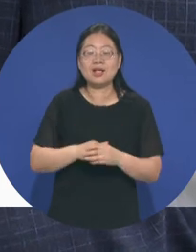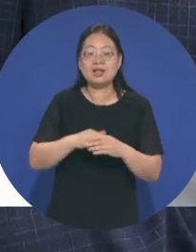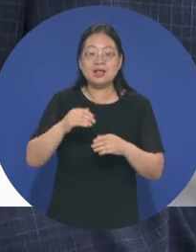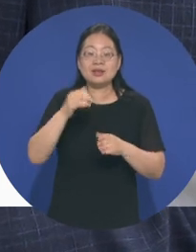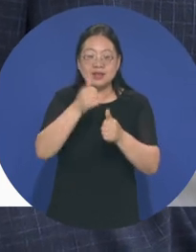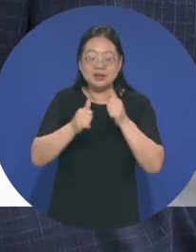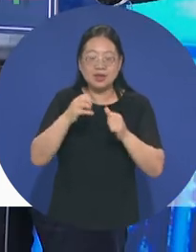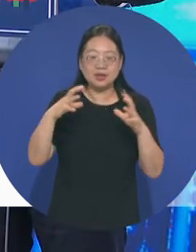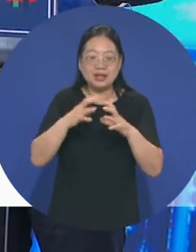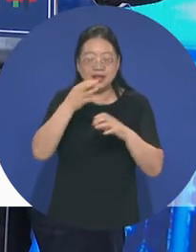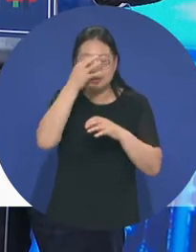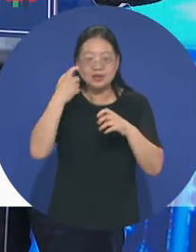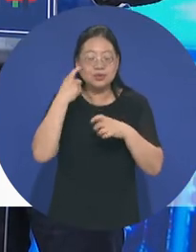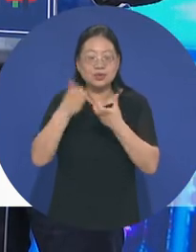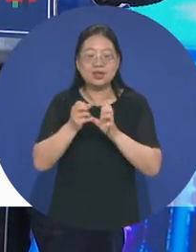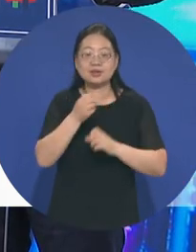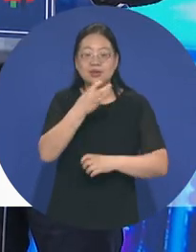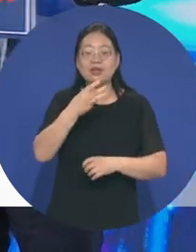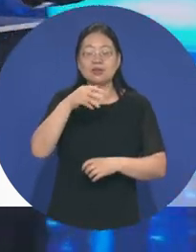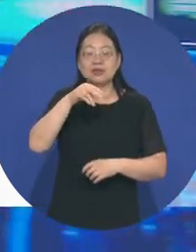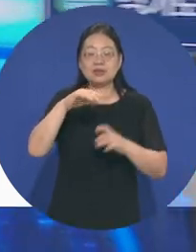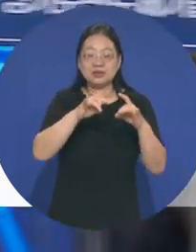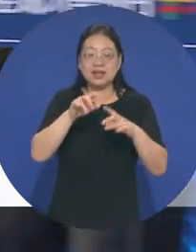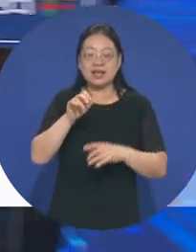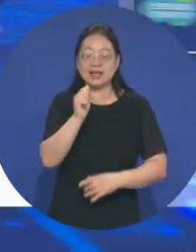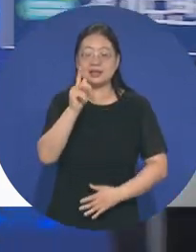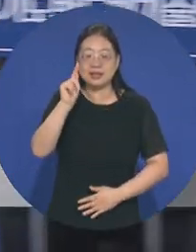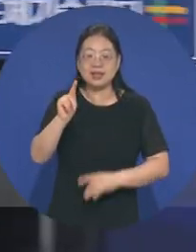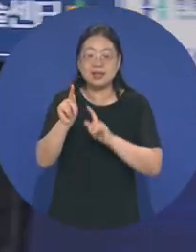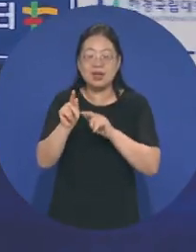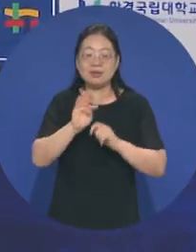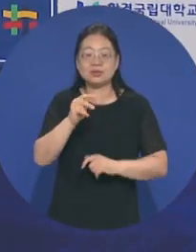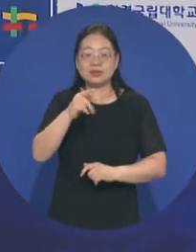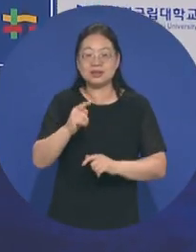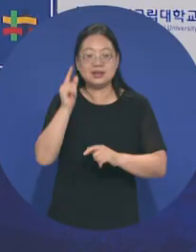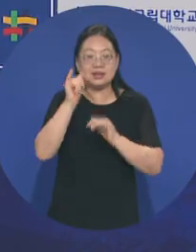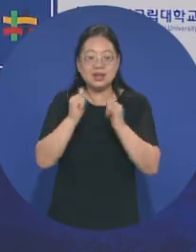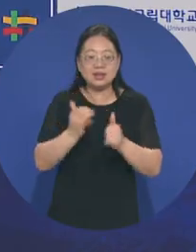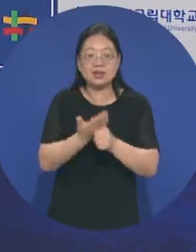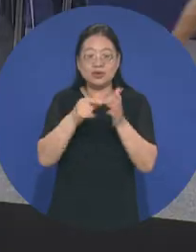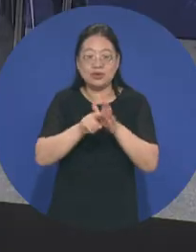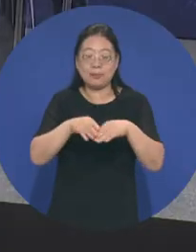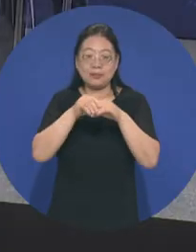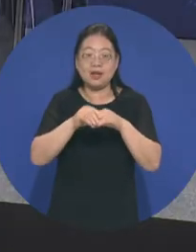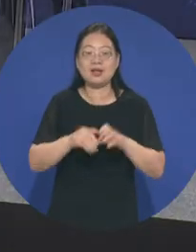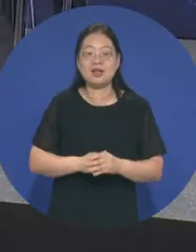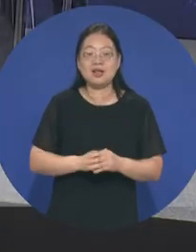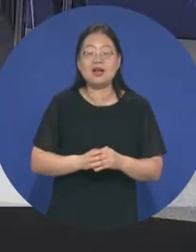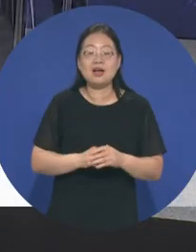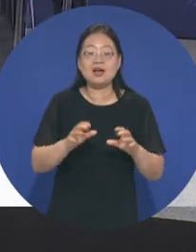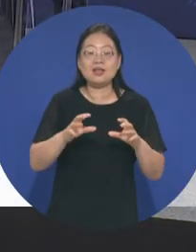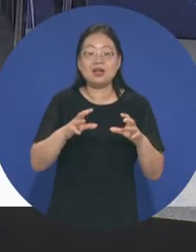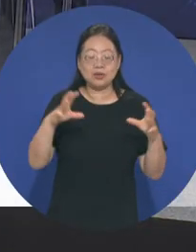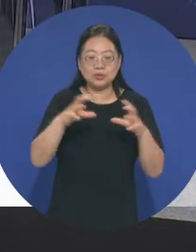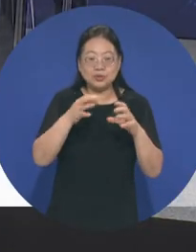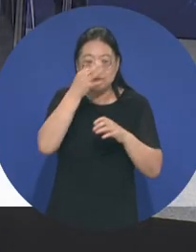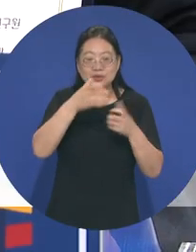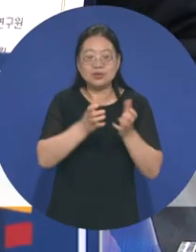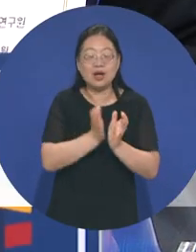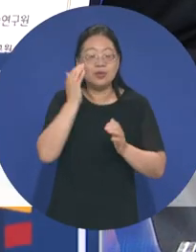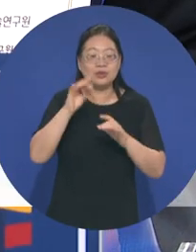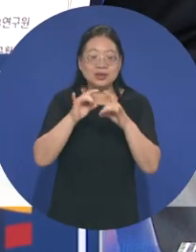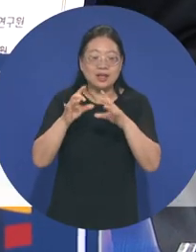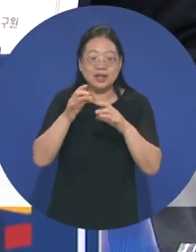융합기술연구원, 삼성전자, SK하이닉스가 반도체 인재 양성을 위해 손을 잡았습니다. 윤기원과